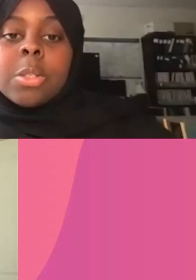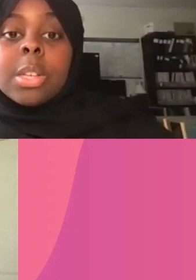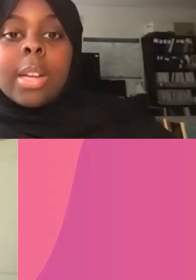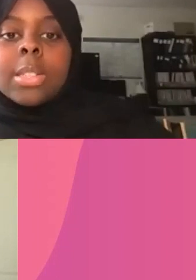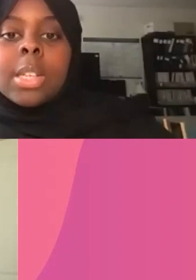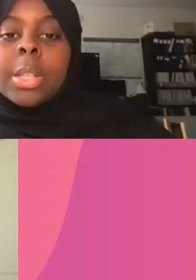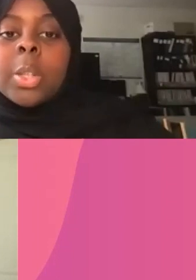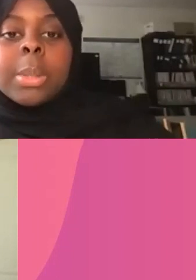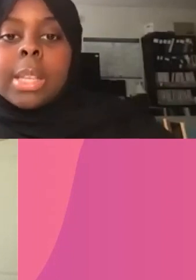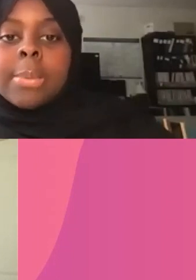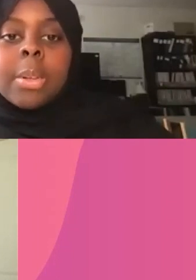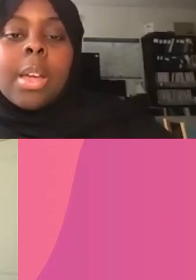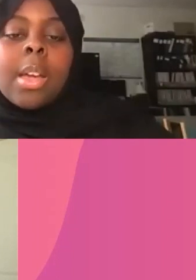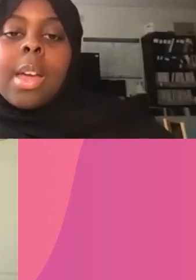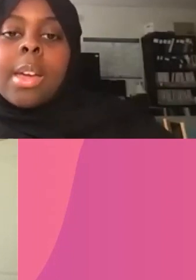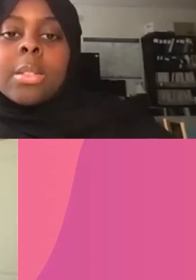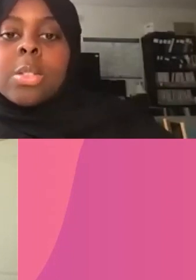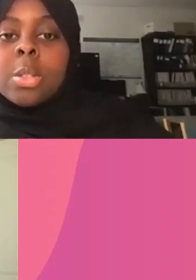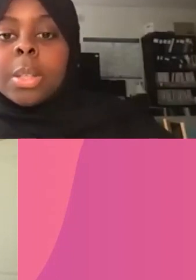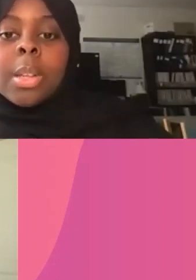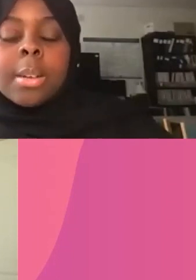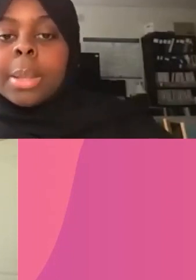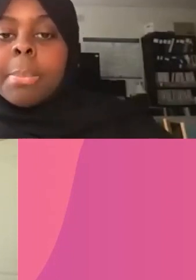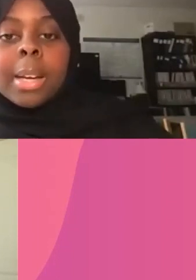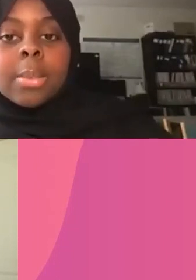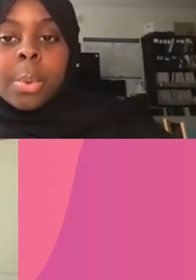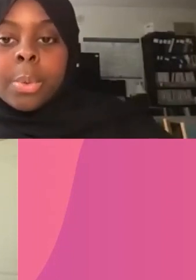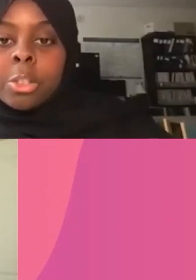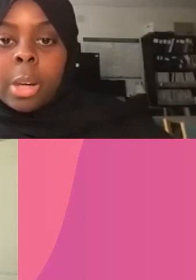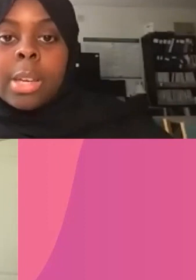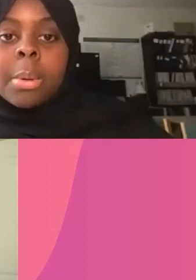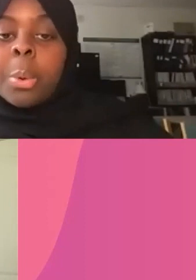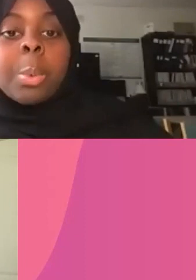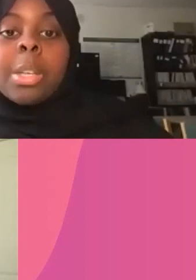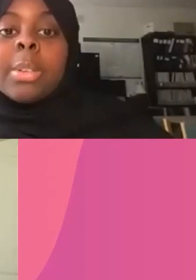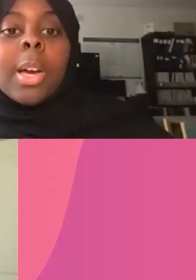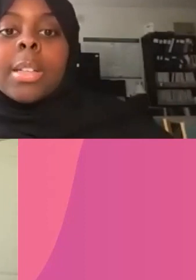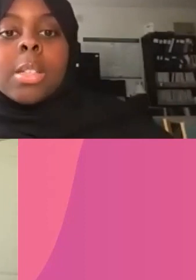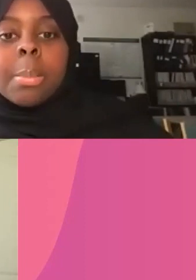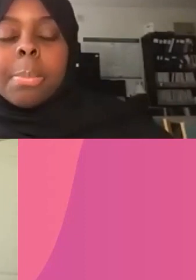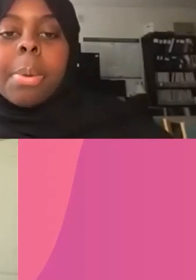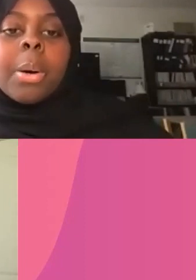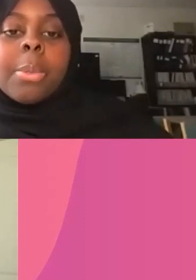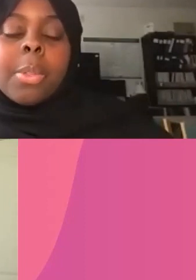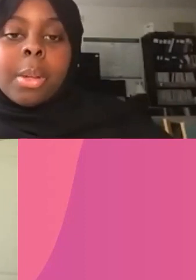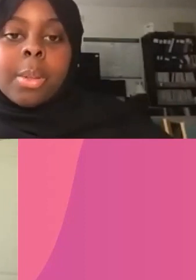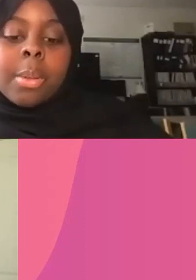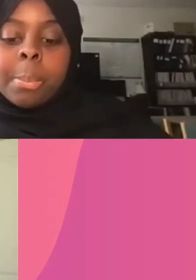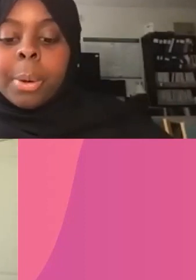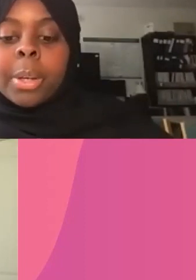et être en contact avec les gens qui ont ce vécu. Il ne faut pas oublier le côté humain. Il y a eu beaucoup de va-et-vient